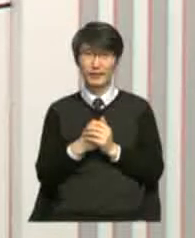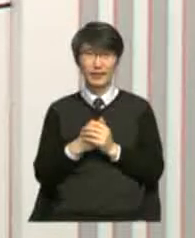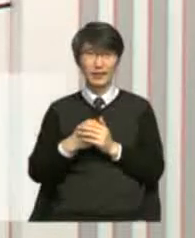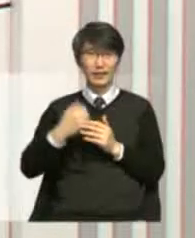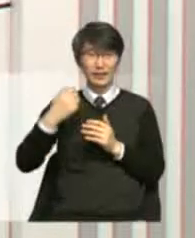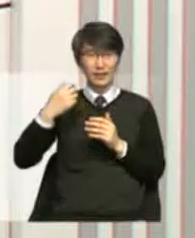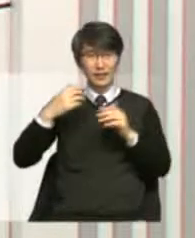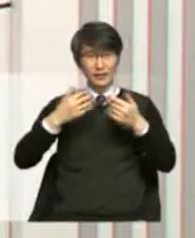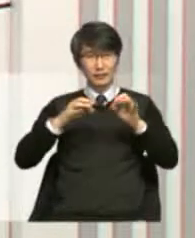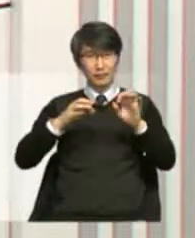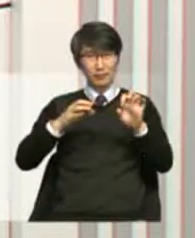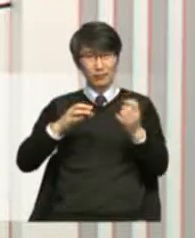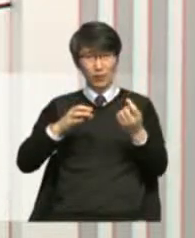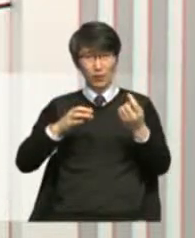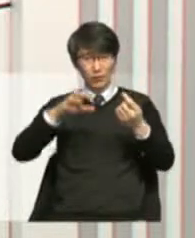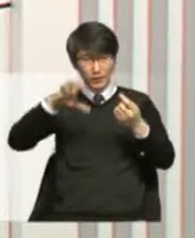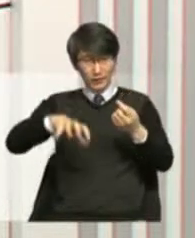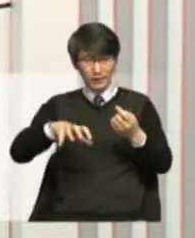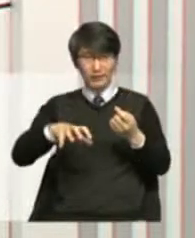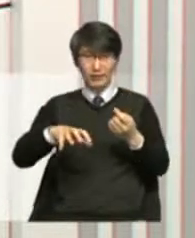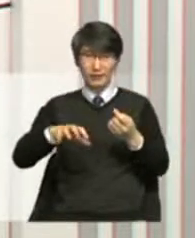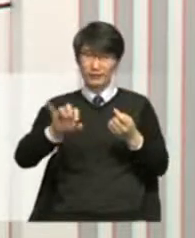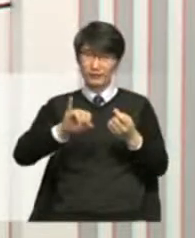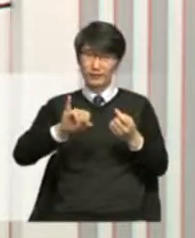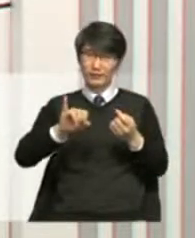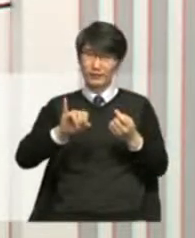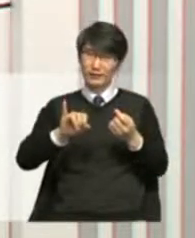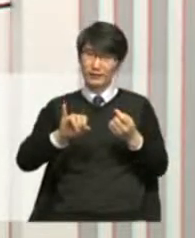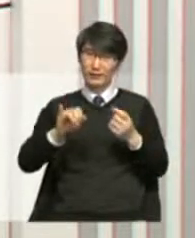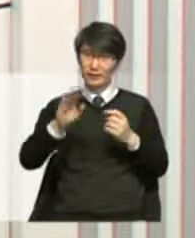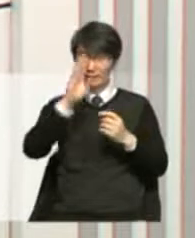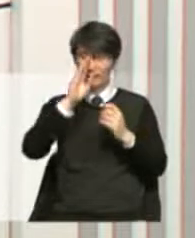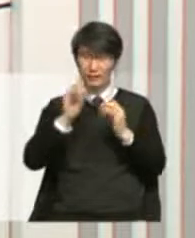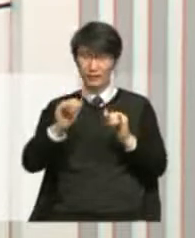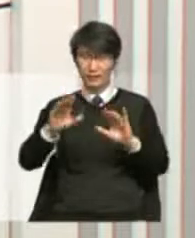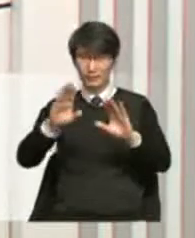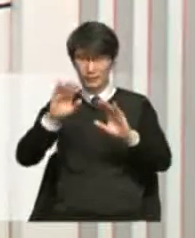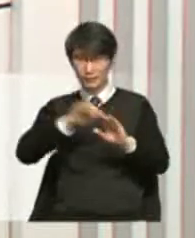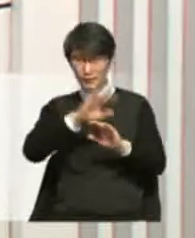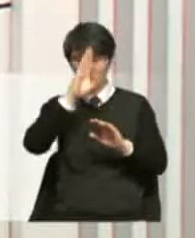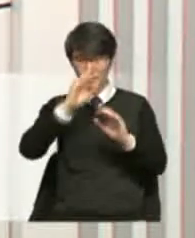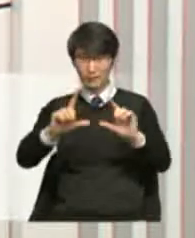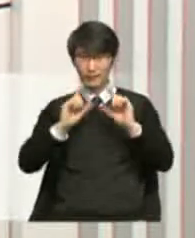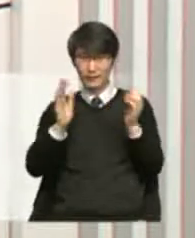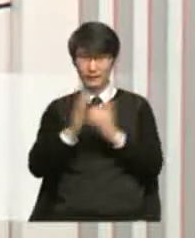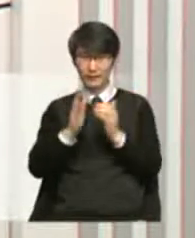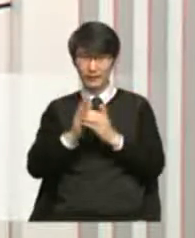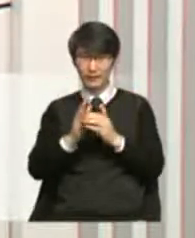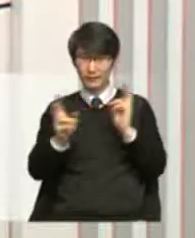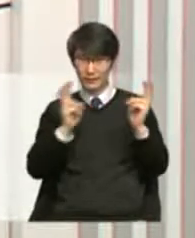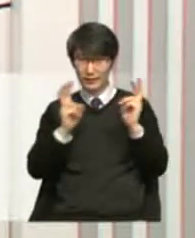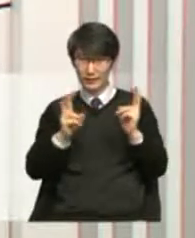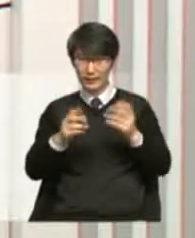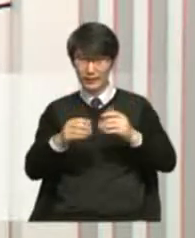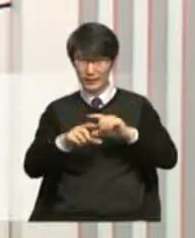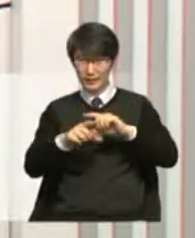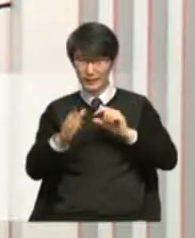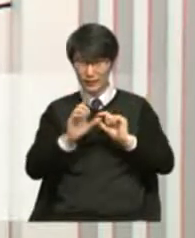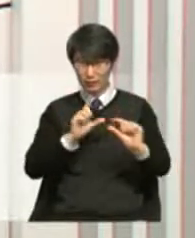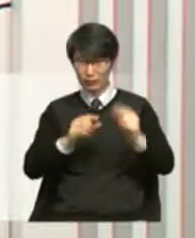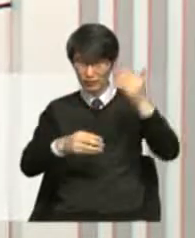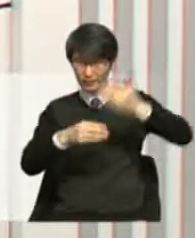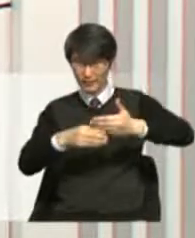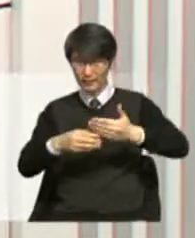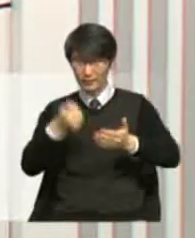김포에서 용산으로 출퇴근하던 직장인 한 명이 코로나19 확진 판정을 받았습니다. 해당 직장의 일부 층은